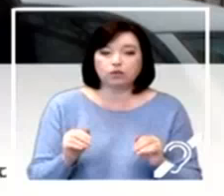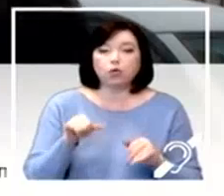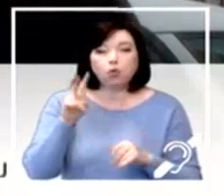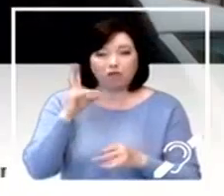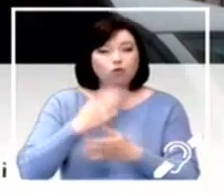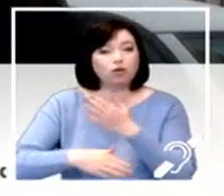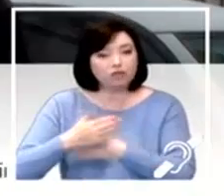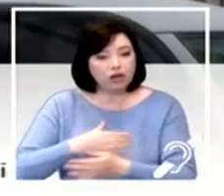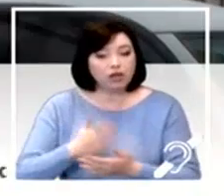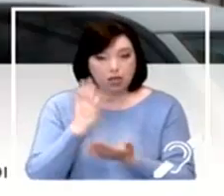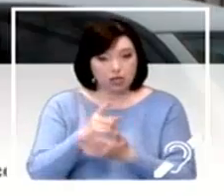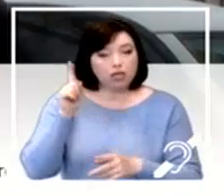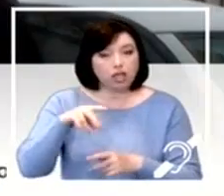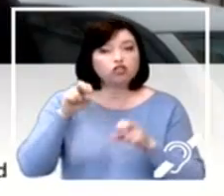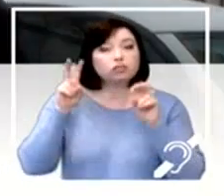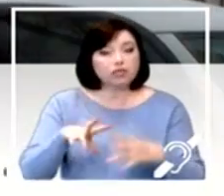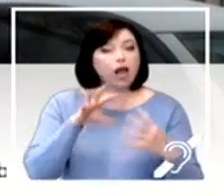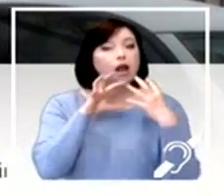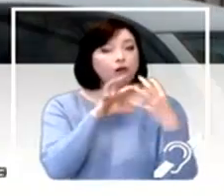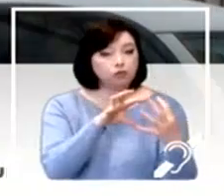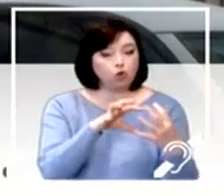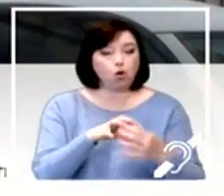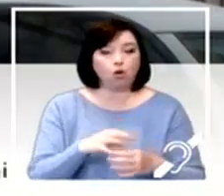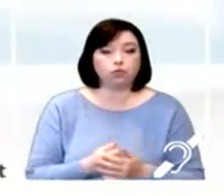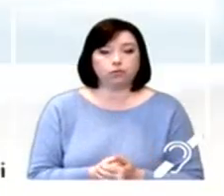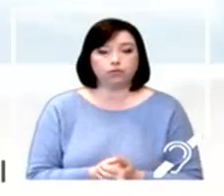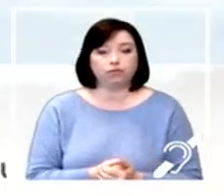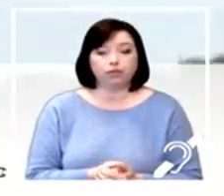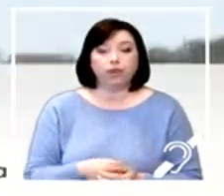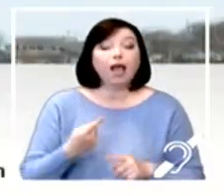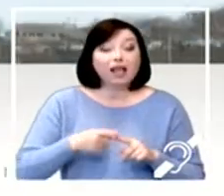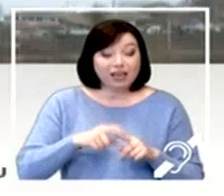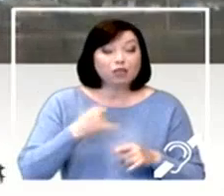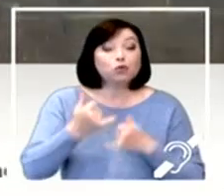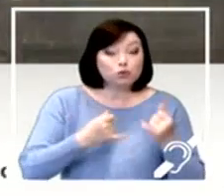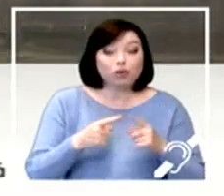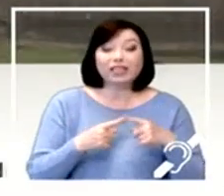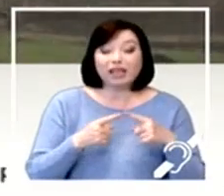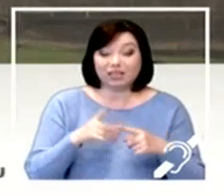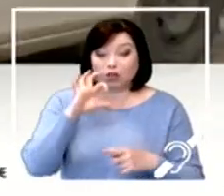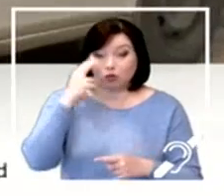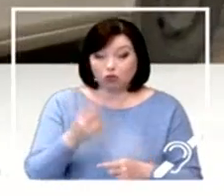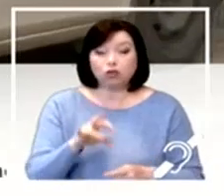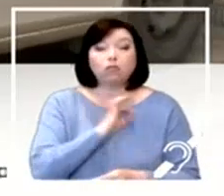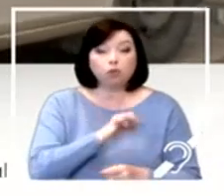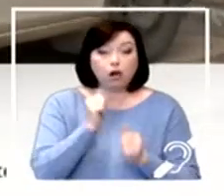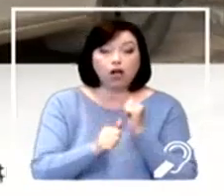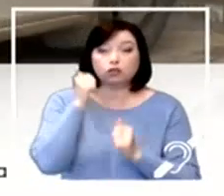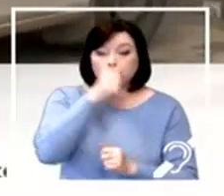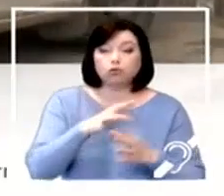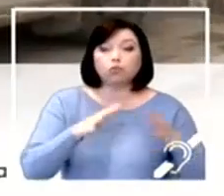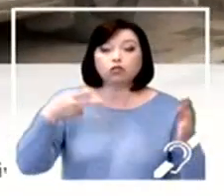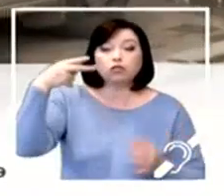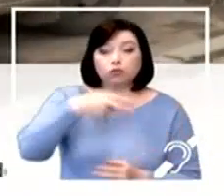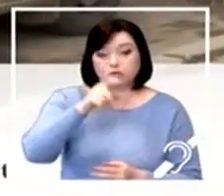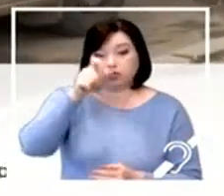nevoi speciale, avem și un autobuz pentru copii cu nevoi speciale care face serviciul ăsta. De serviciile unui taxi social beneficiază anual peste 2000 de